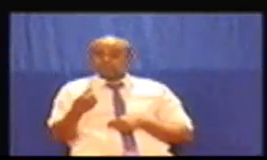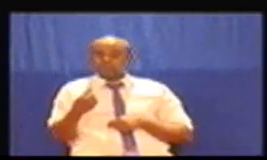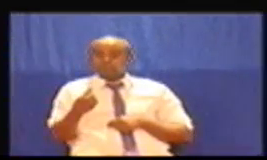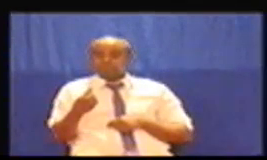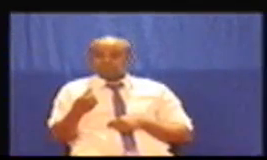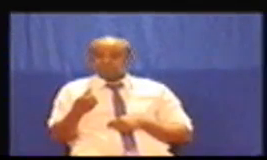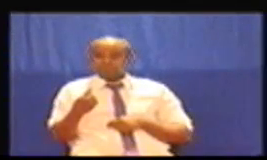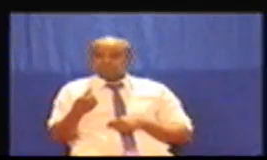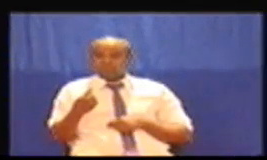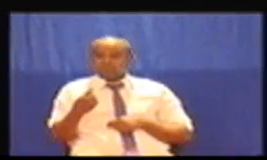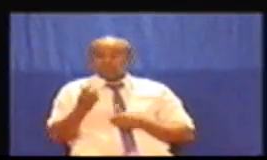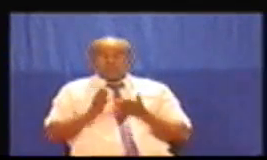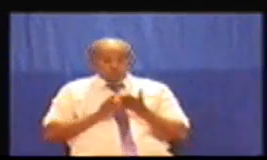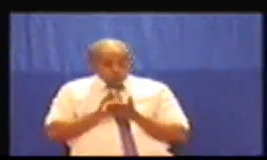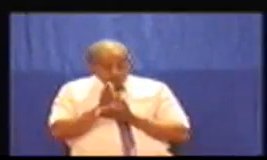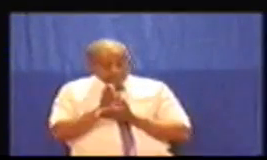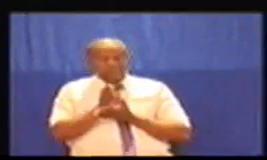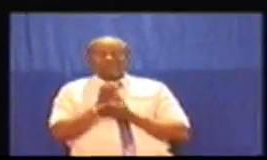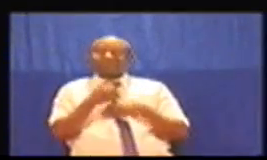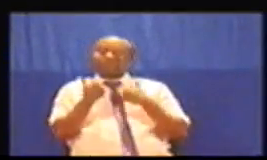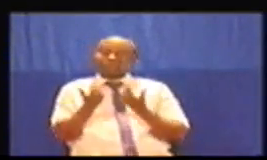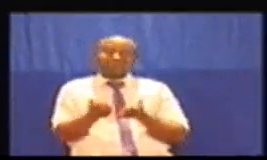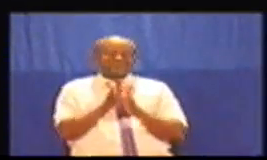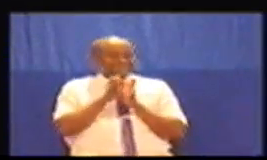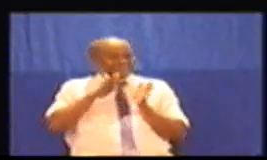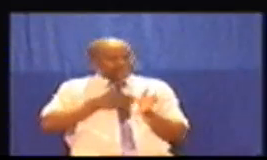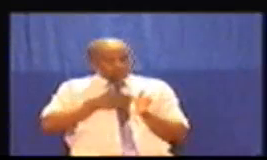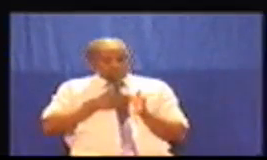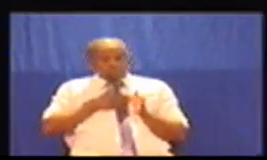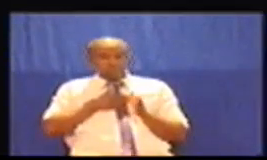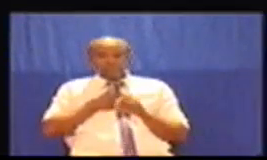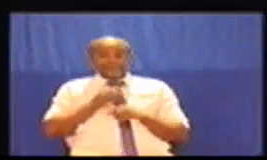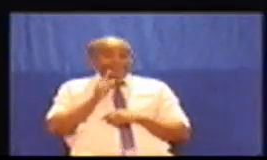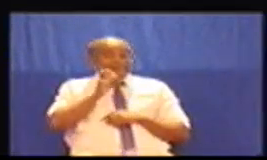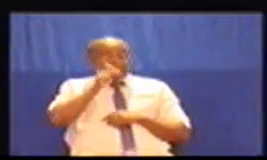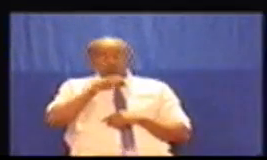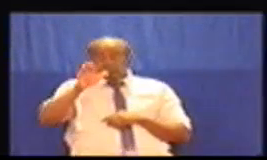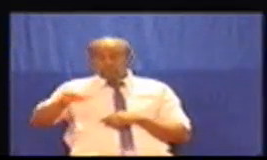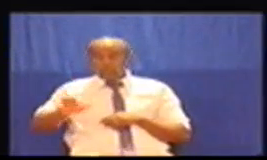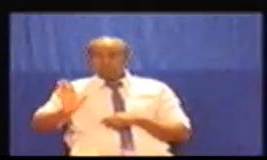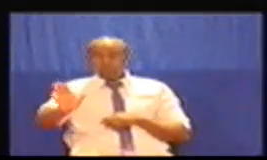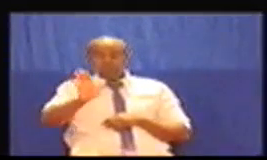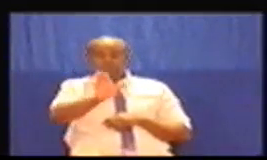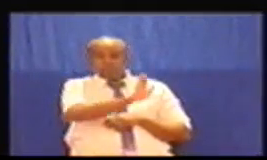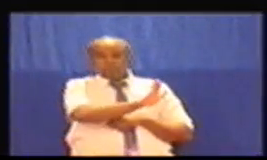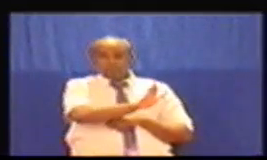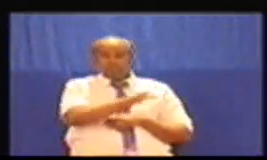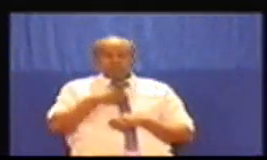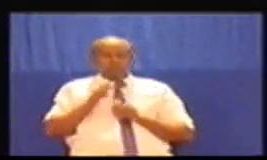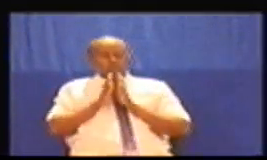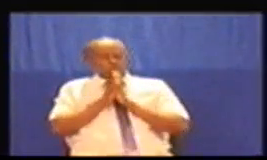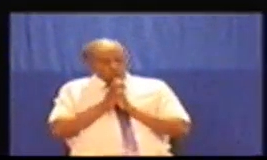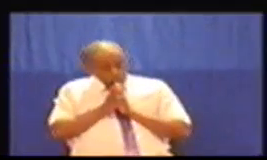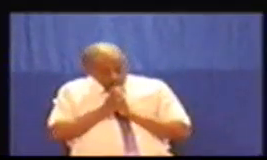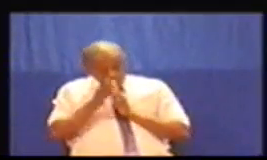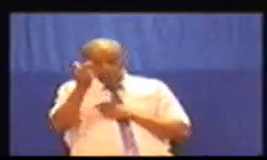kupitia madhehebu yetu mbalimbali ya dini na kadhalika, kila mtu mahala pake, tuiombee nchi yetu, tuliombee